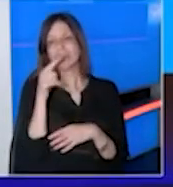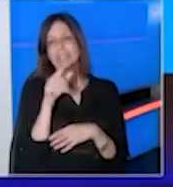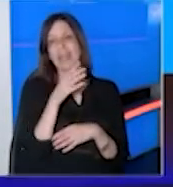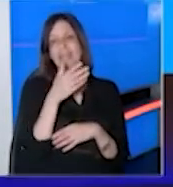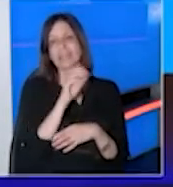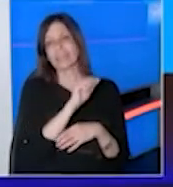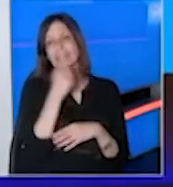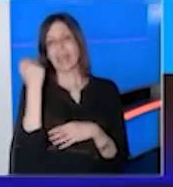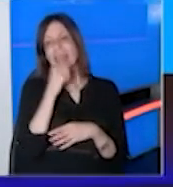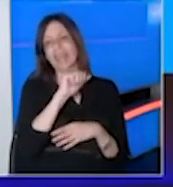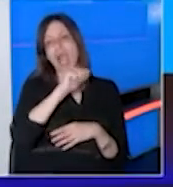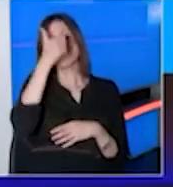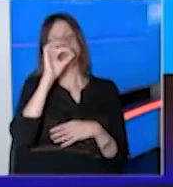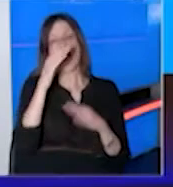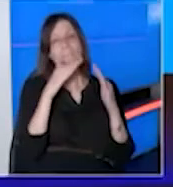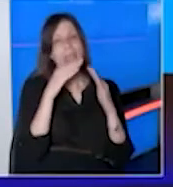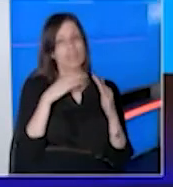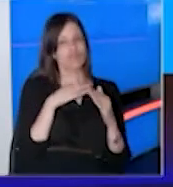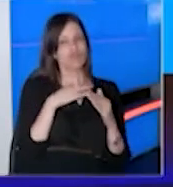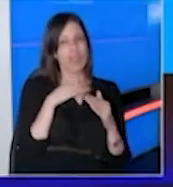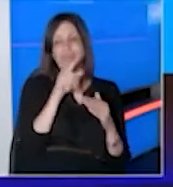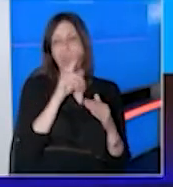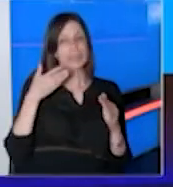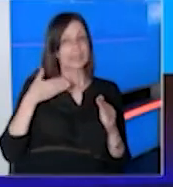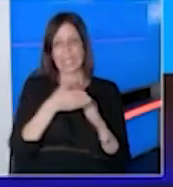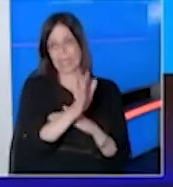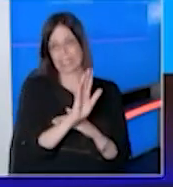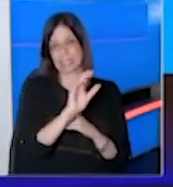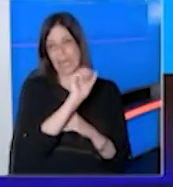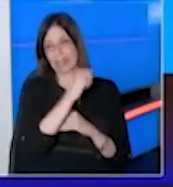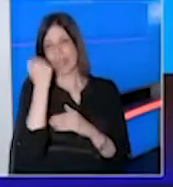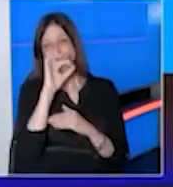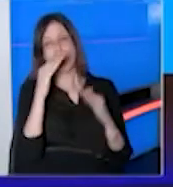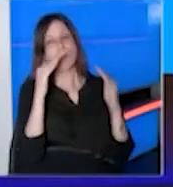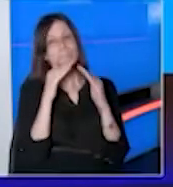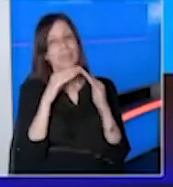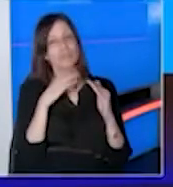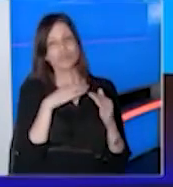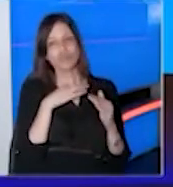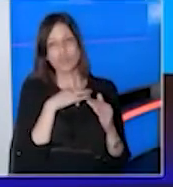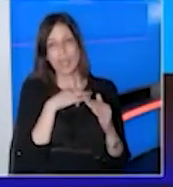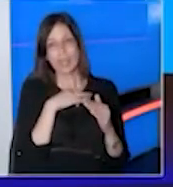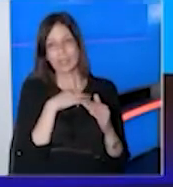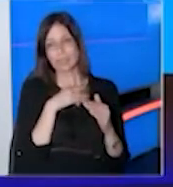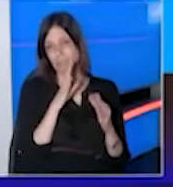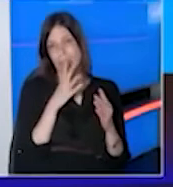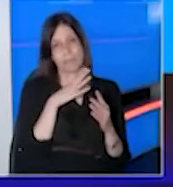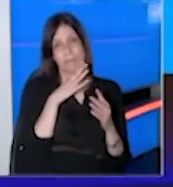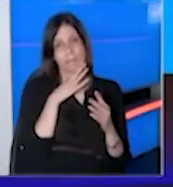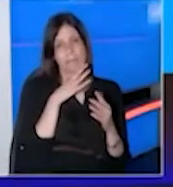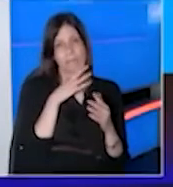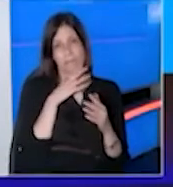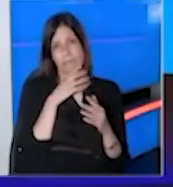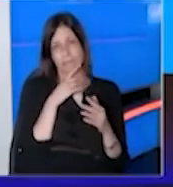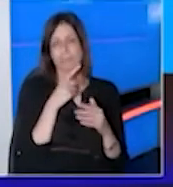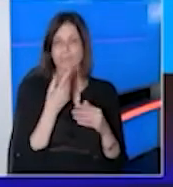הדלת הראשית של הבית שלי. ואתה לא תיכנס לדלת של הבית שלי, אין לי בעיה, אין לי בעיה. רגע, שנייה, שנייה, רגע,